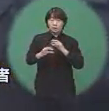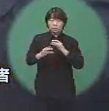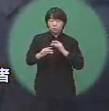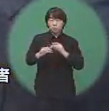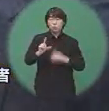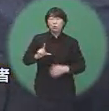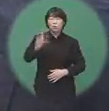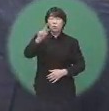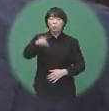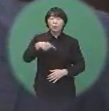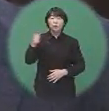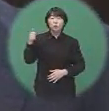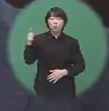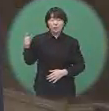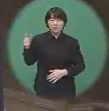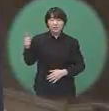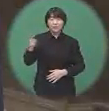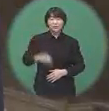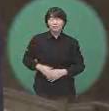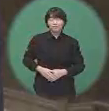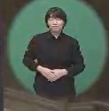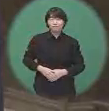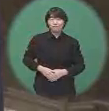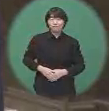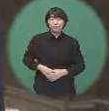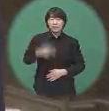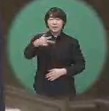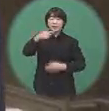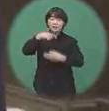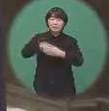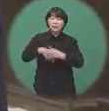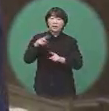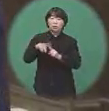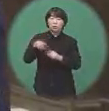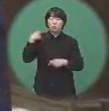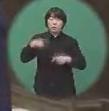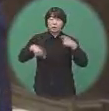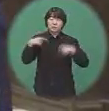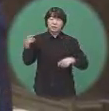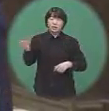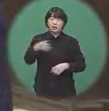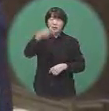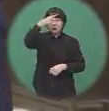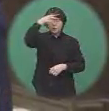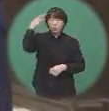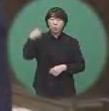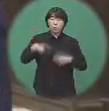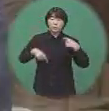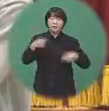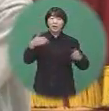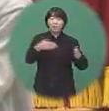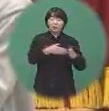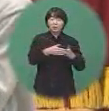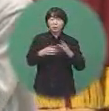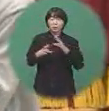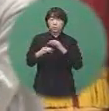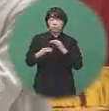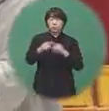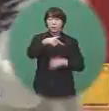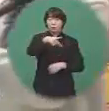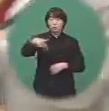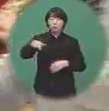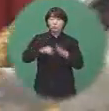さんです。教室では市内の小学生から高校生までの吹奏楽部の代表4人